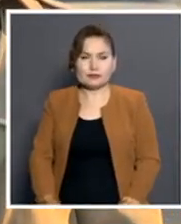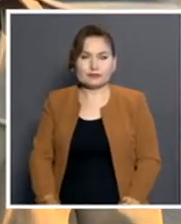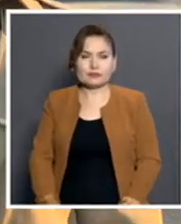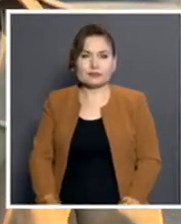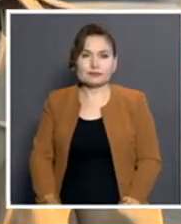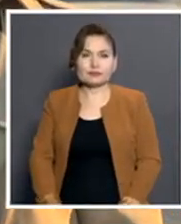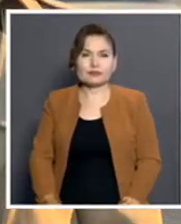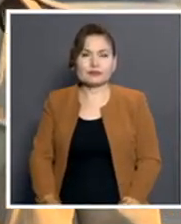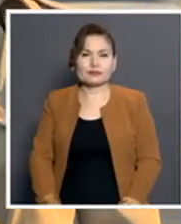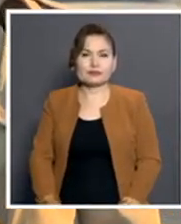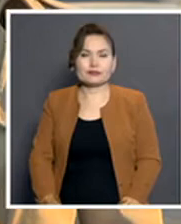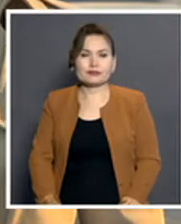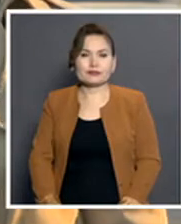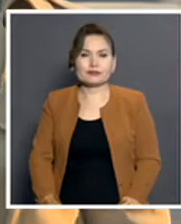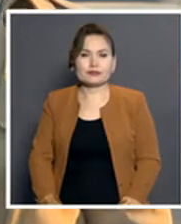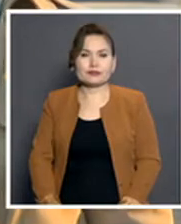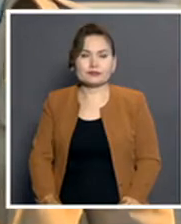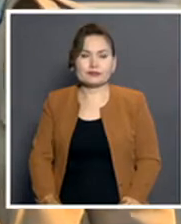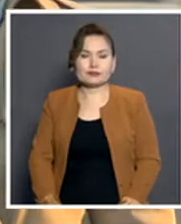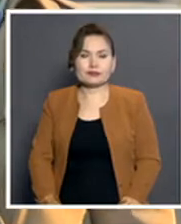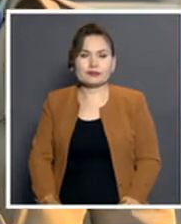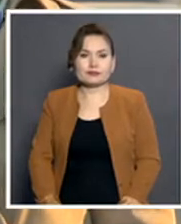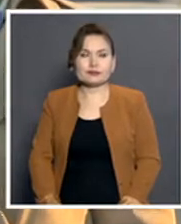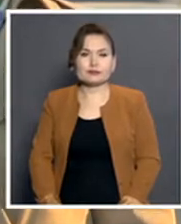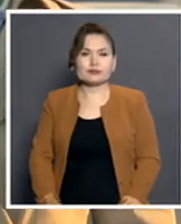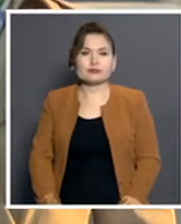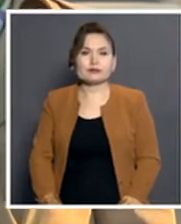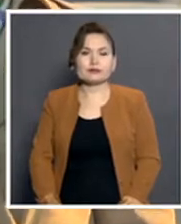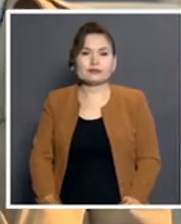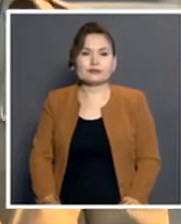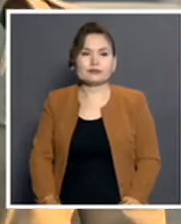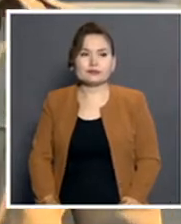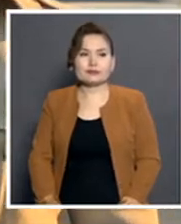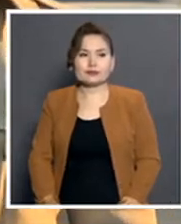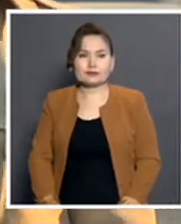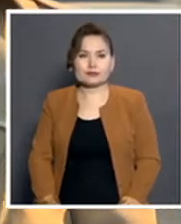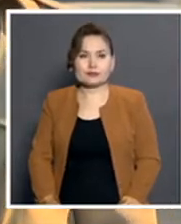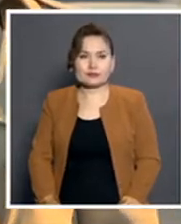сөз өзіңде. Рахмет, Жазира. Айта өтейін, Алматыдан тікелей қосылған әріптесім Жазира Оразқызы.